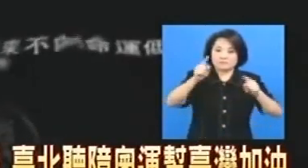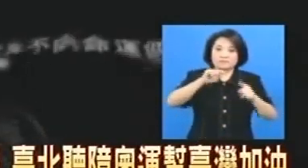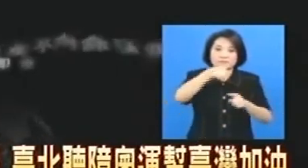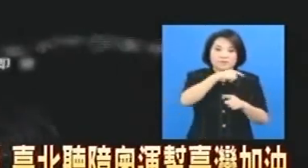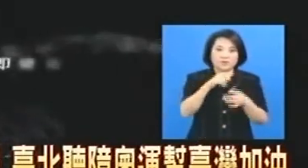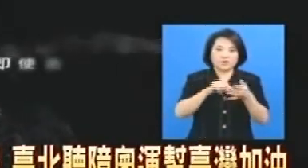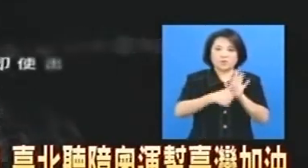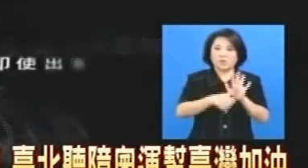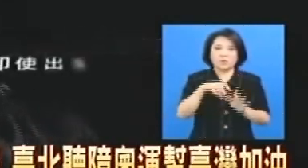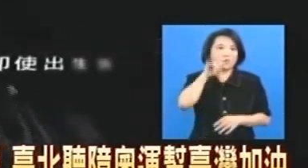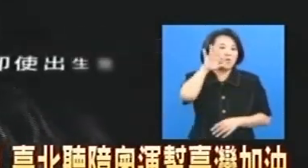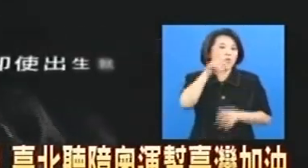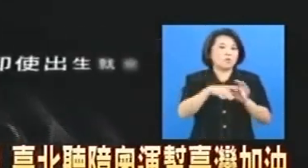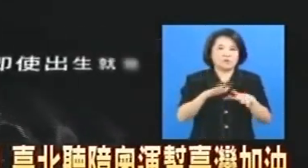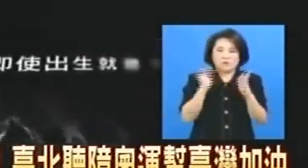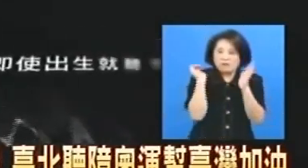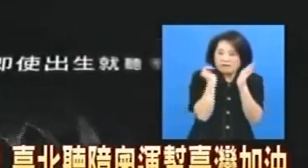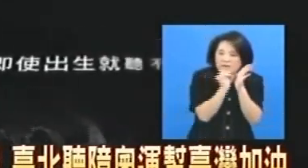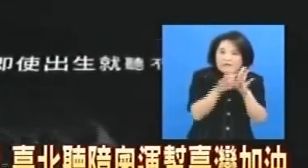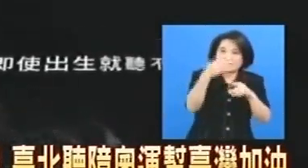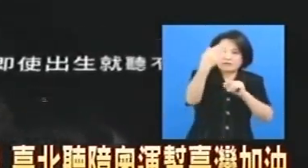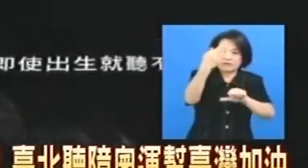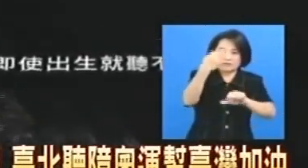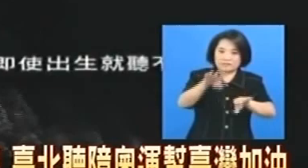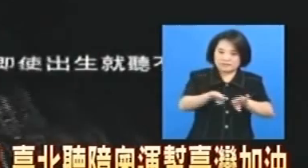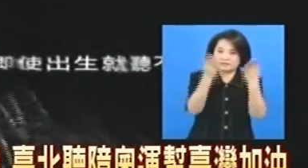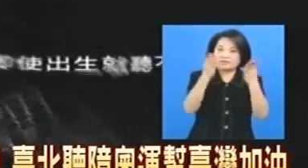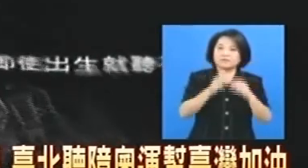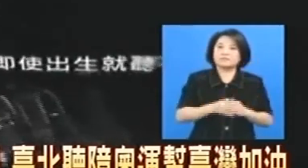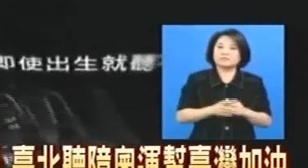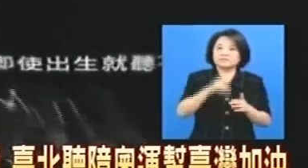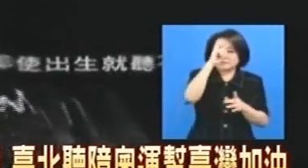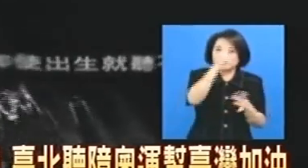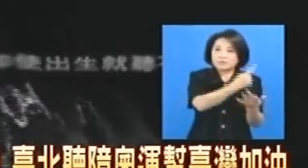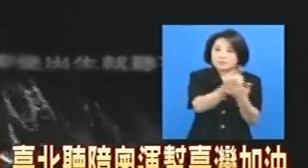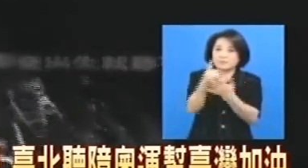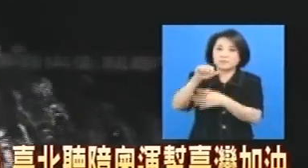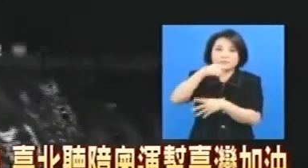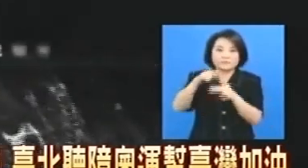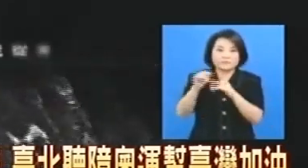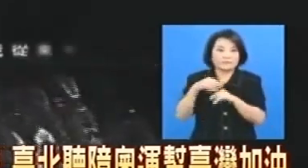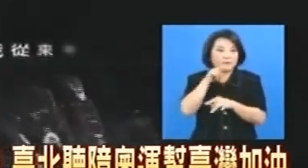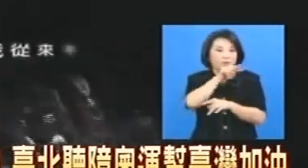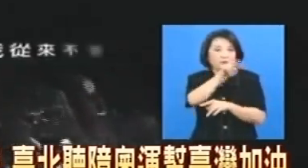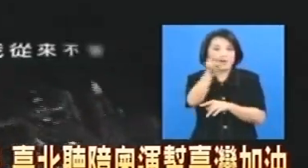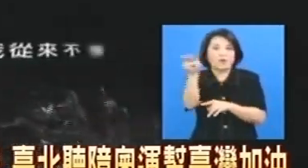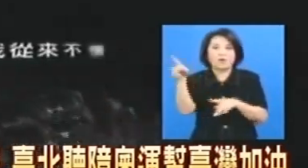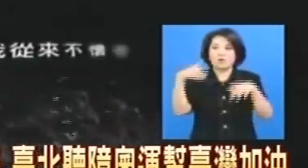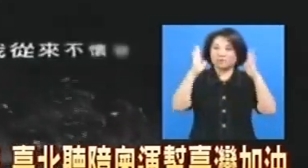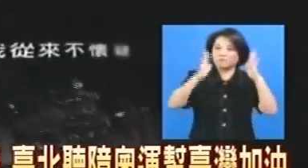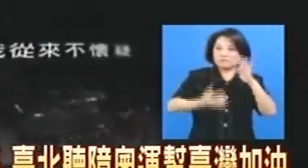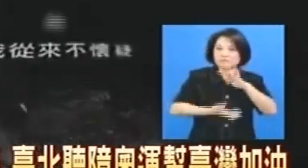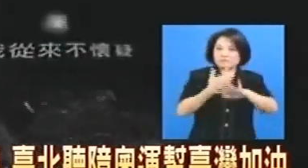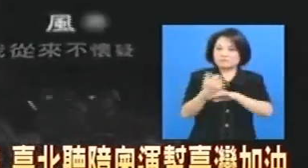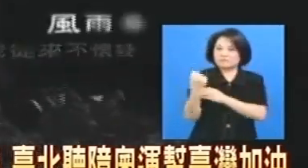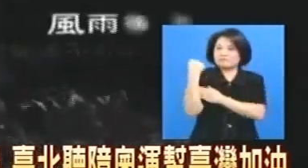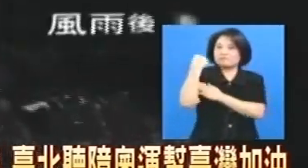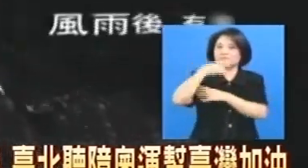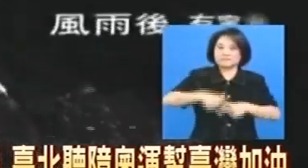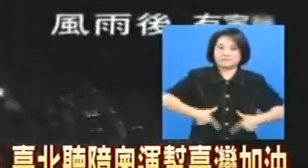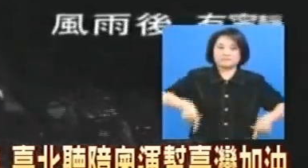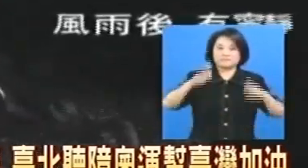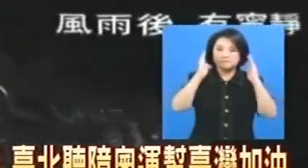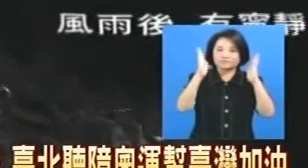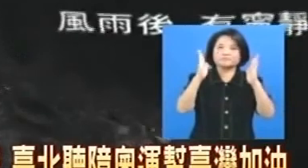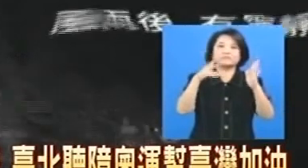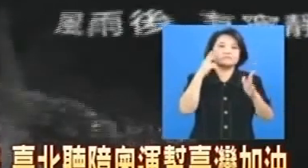听奥进入最后的倒数计时，九月就要正式登场。希望更多的台湾民众看见正面向上的力量，勇敢地面